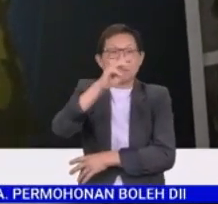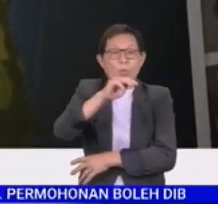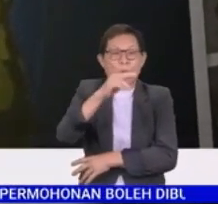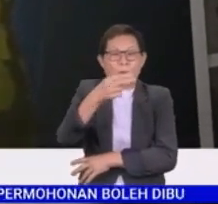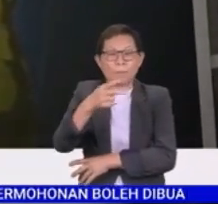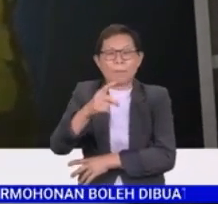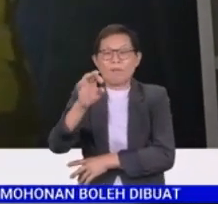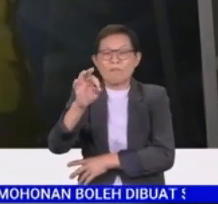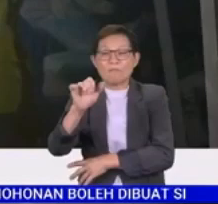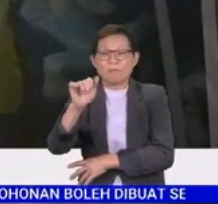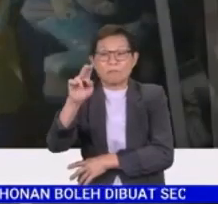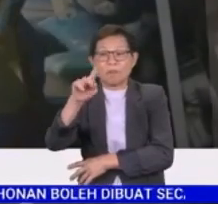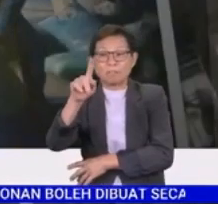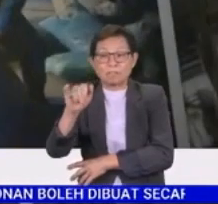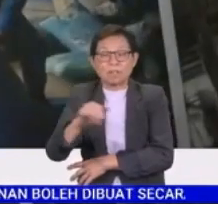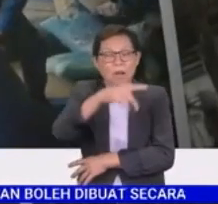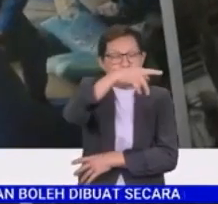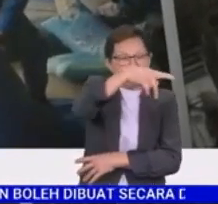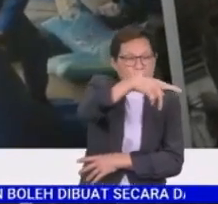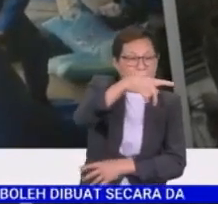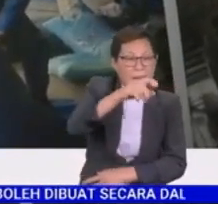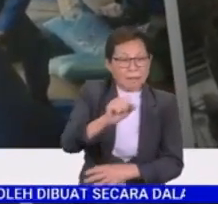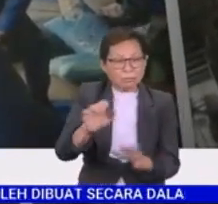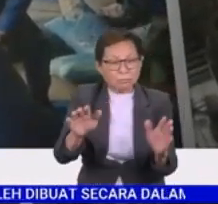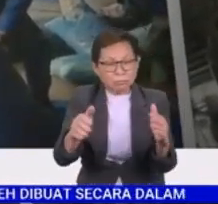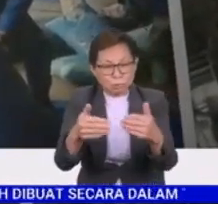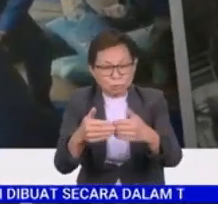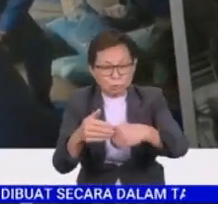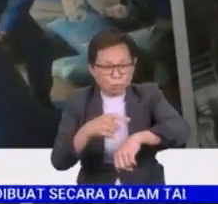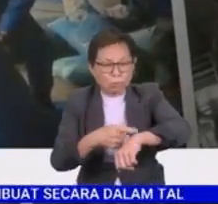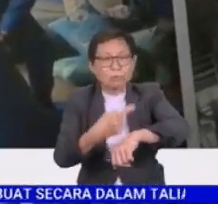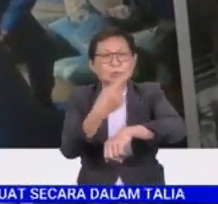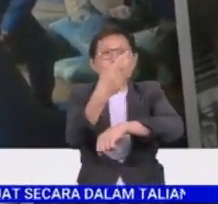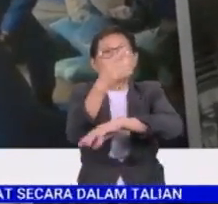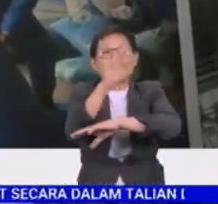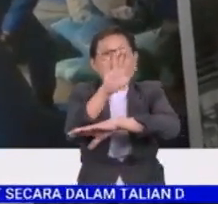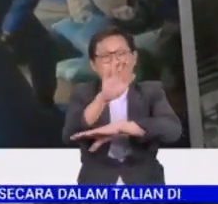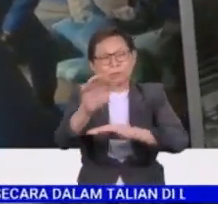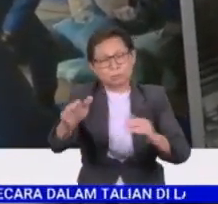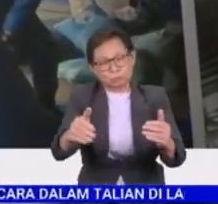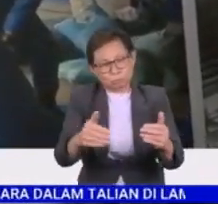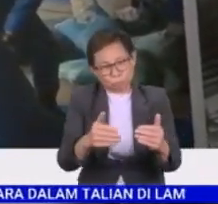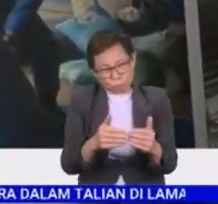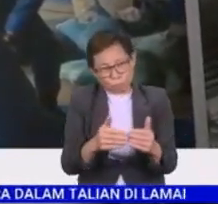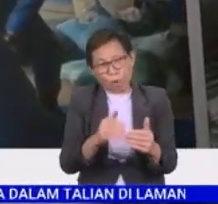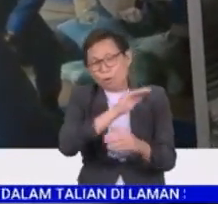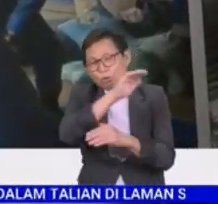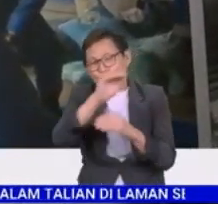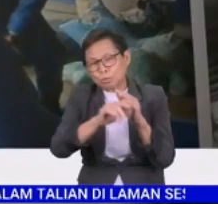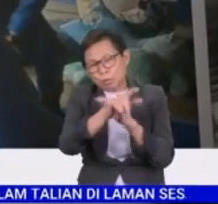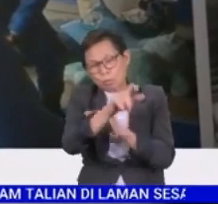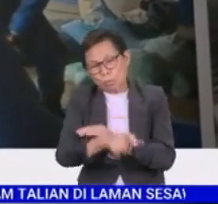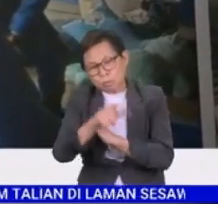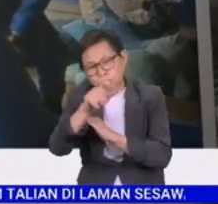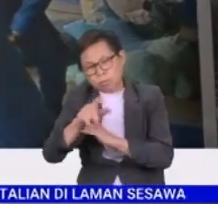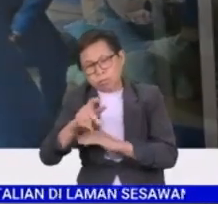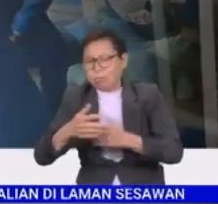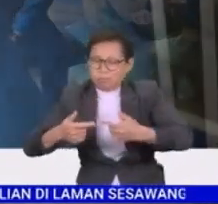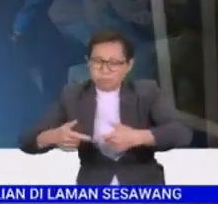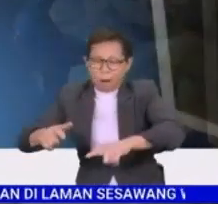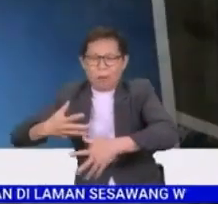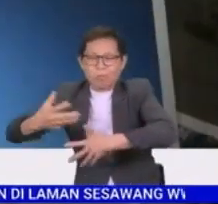Fauzi norbah berkata PPS tersebut ditutup pada pukul satu tengah hari katanya semua penduduk terjajah